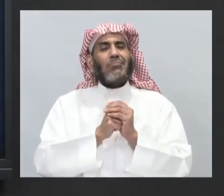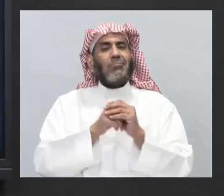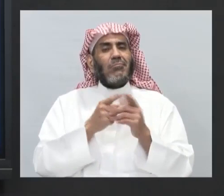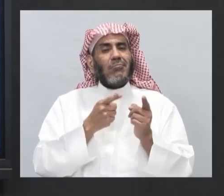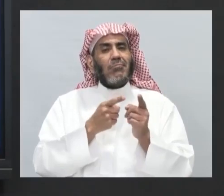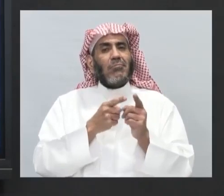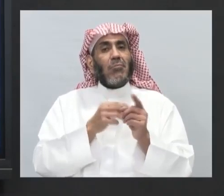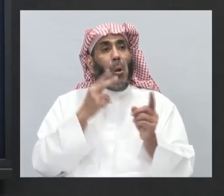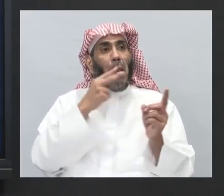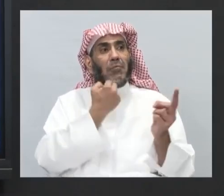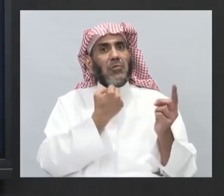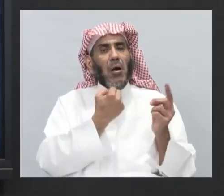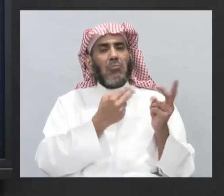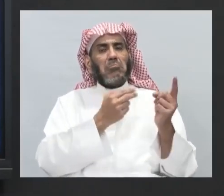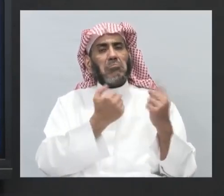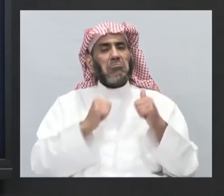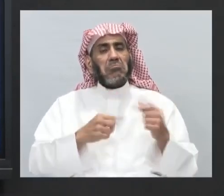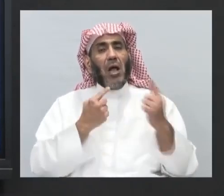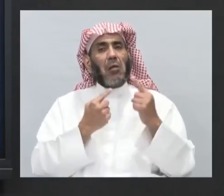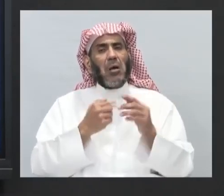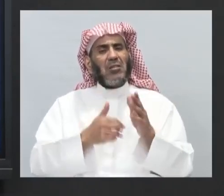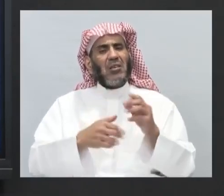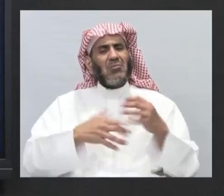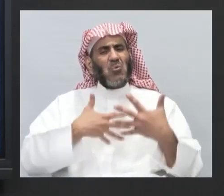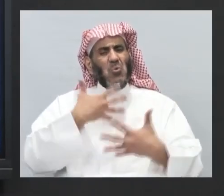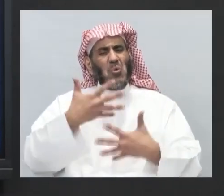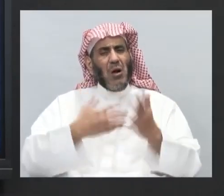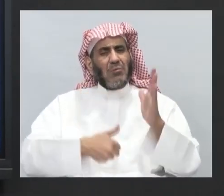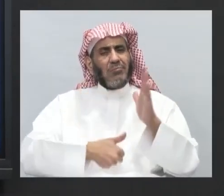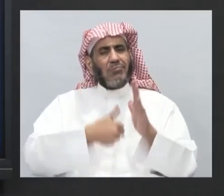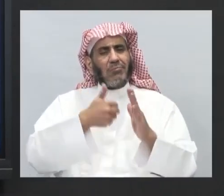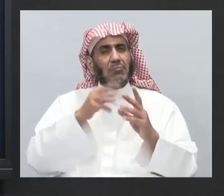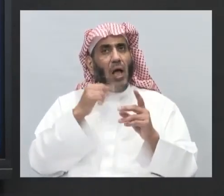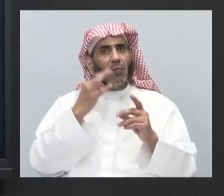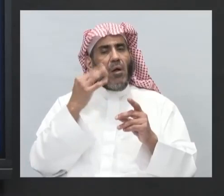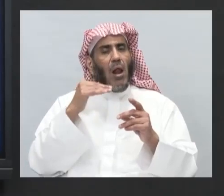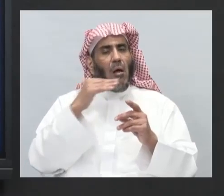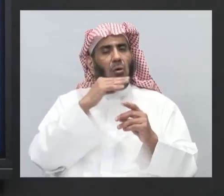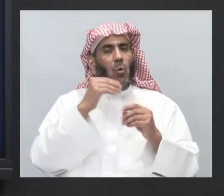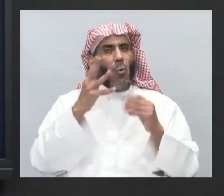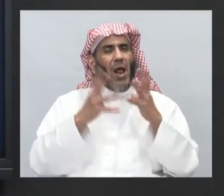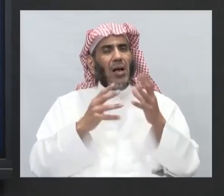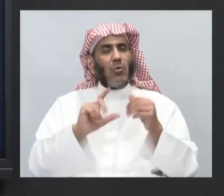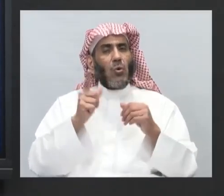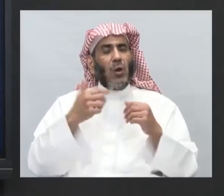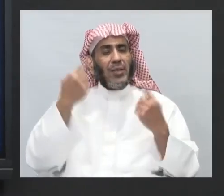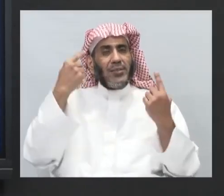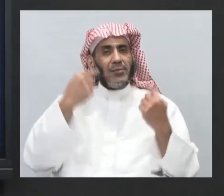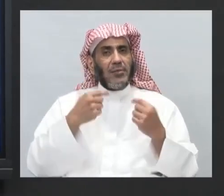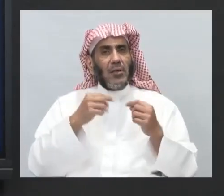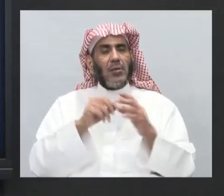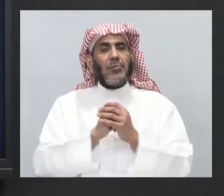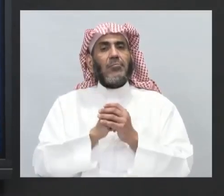انه لفت انتباه هذا الطالب حتى يحسن من مستواه فانت تعرف من خلال نبره الصوت وحركاته ولغه ولغه الجسد